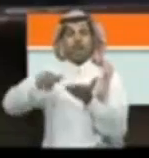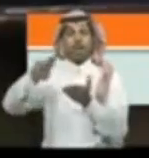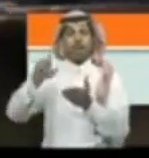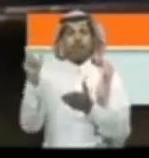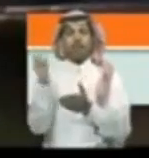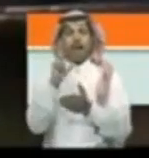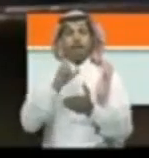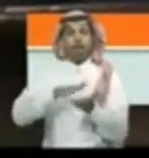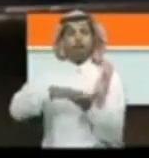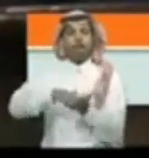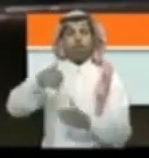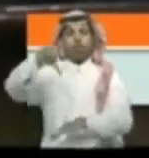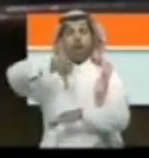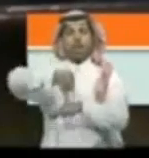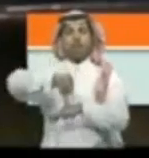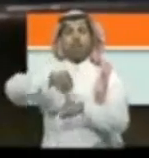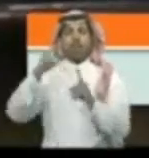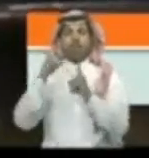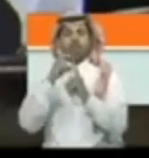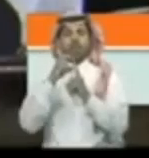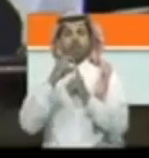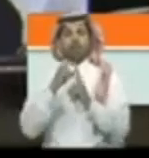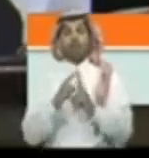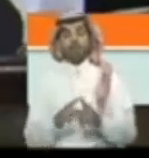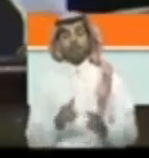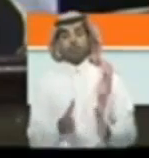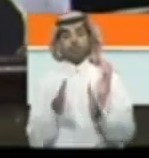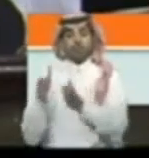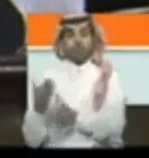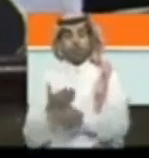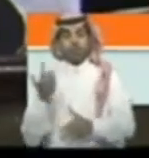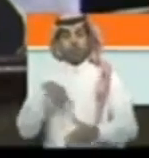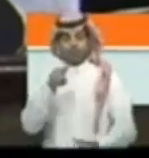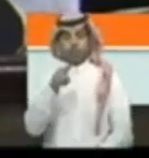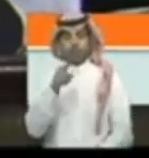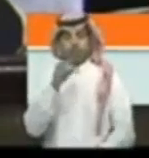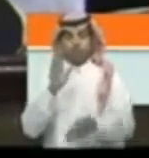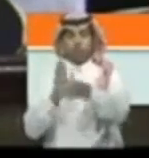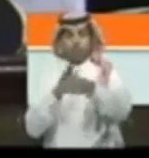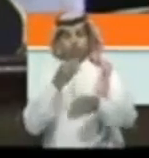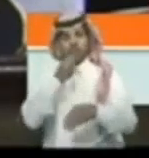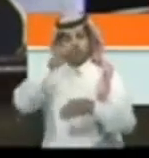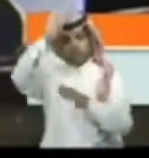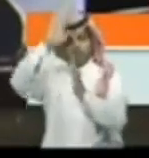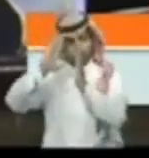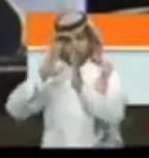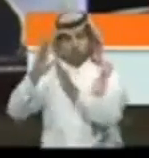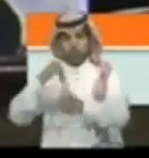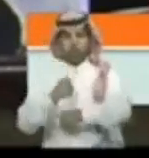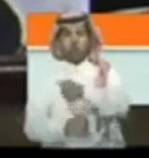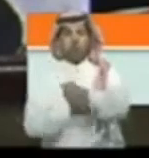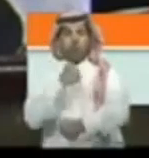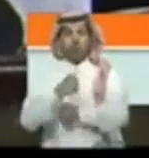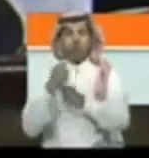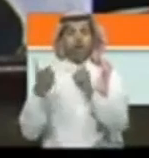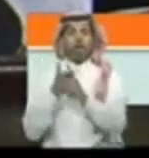في العاصمة الباكستانية إسلام آباد. نشيد بحكمة وقيادة السيد خادم الحرمين الشريفين الملك سلمان وسمو